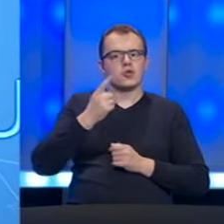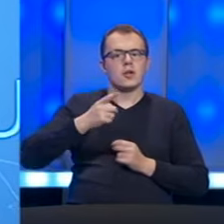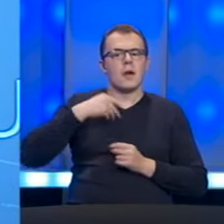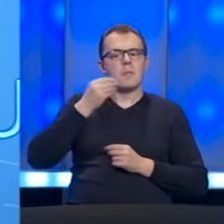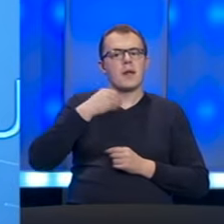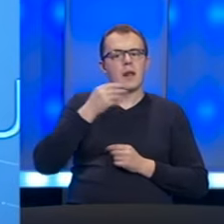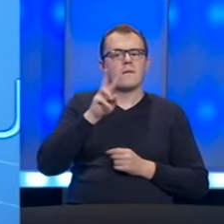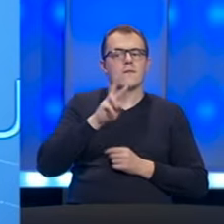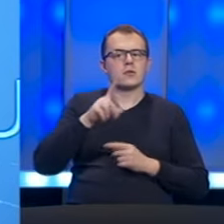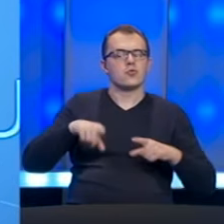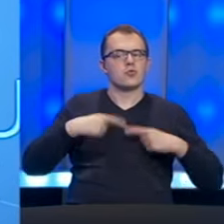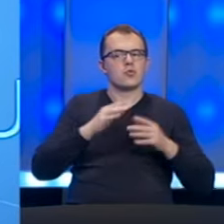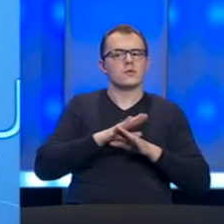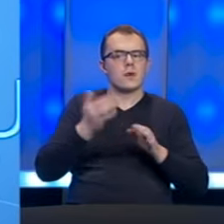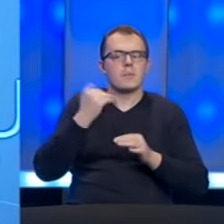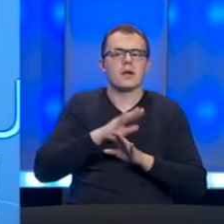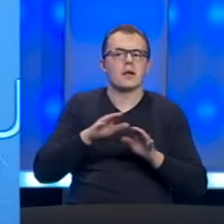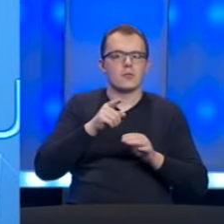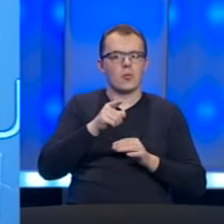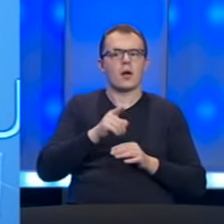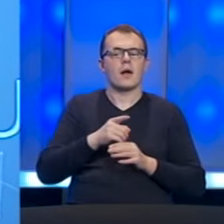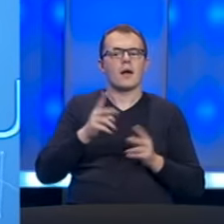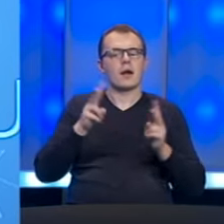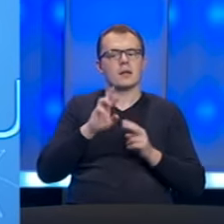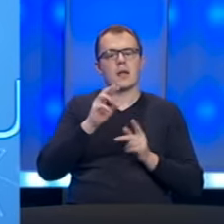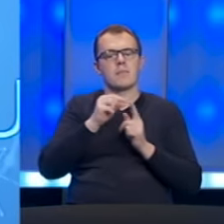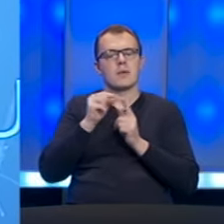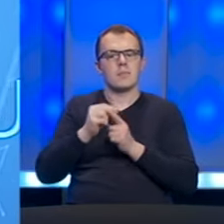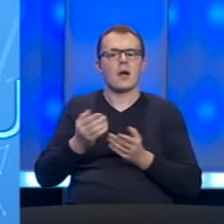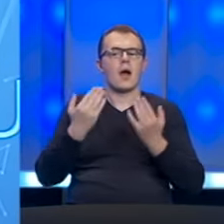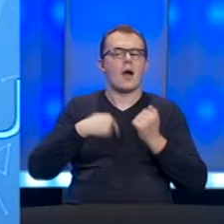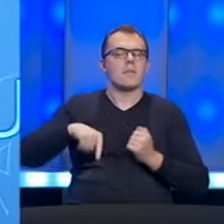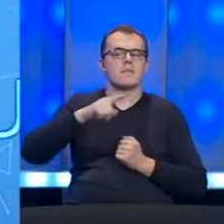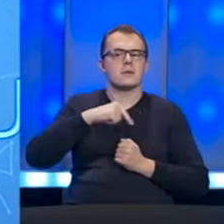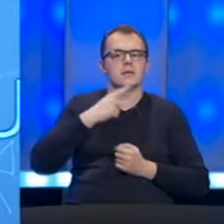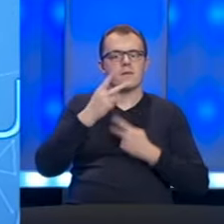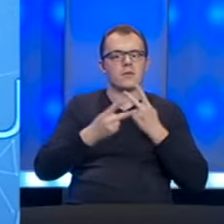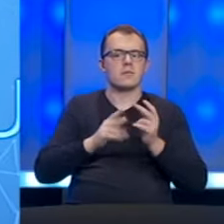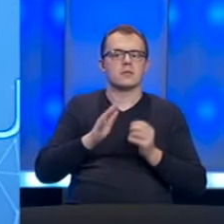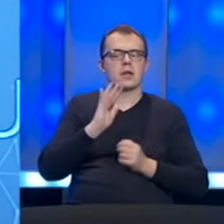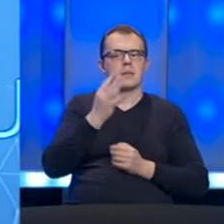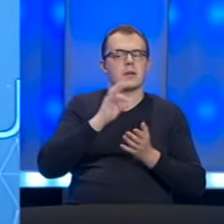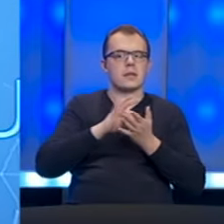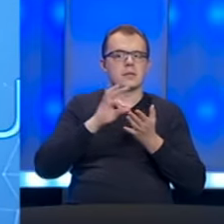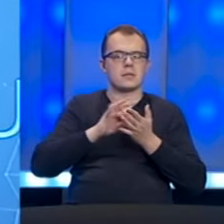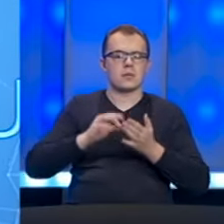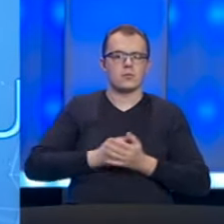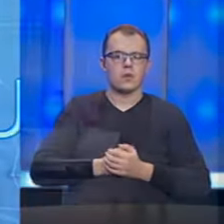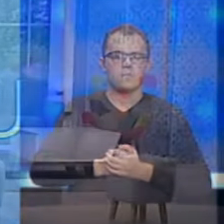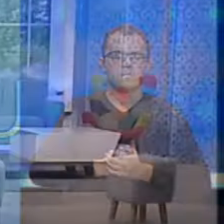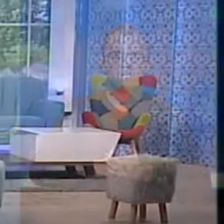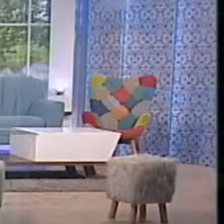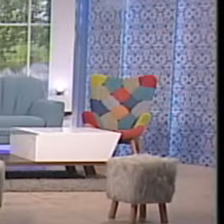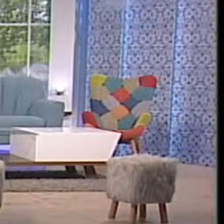pregled vijesti. Ujutro za sve, prije toga kratki EPP, a mi se vidimo za nekih 15 minuta.